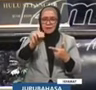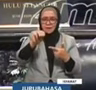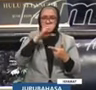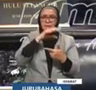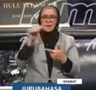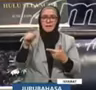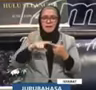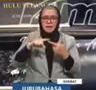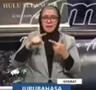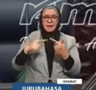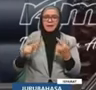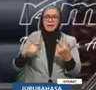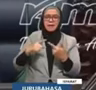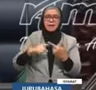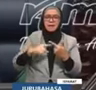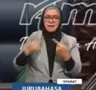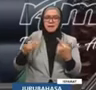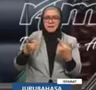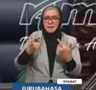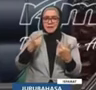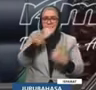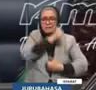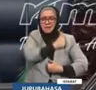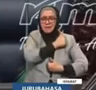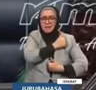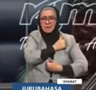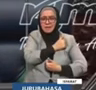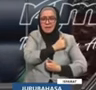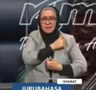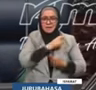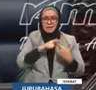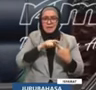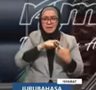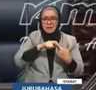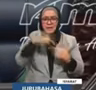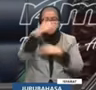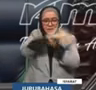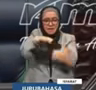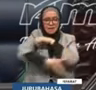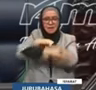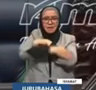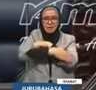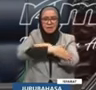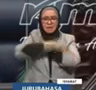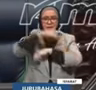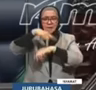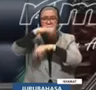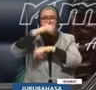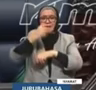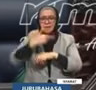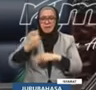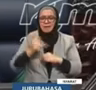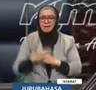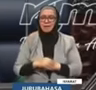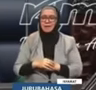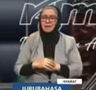kedua ketiga negara ini telah bersetuju untuk melaksanakan operasi hoax